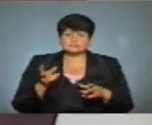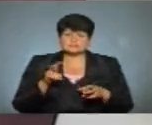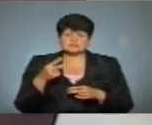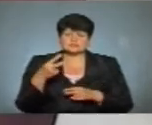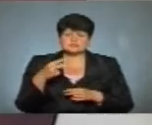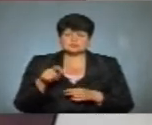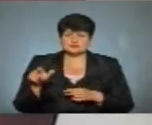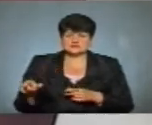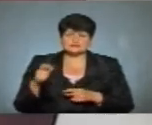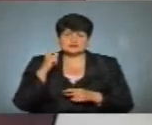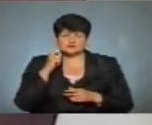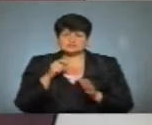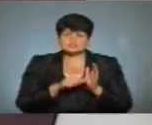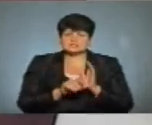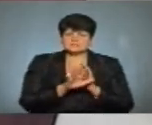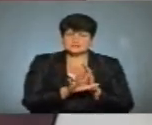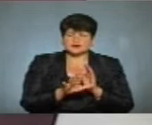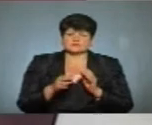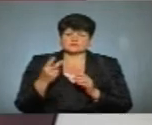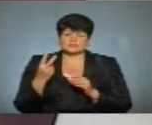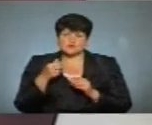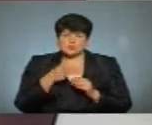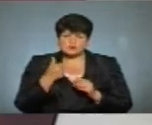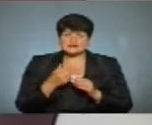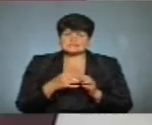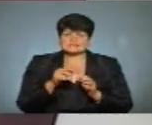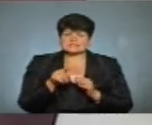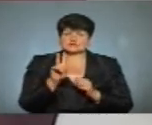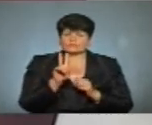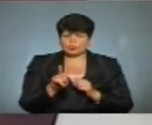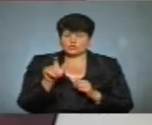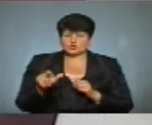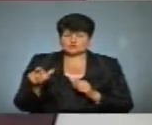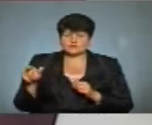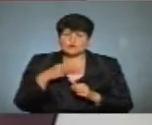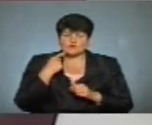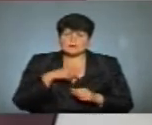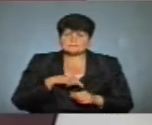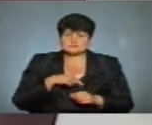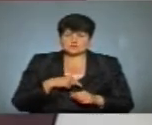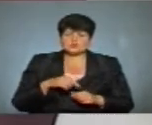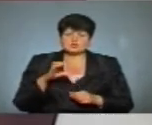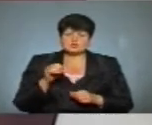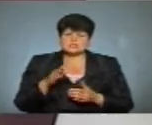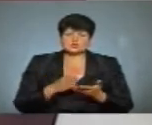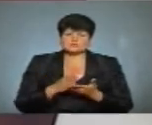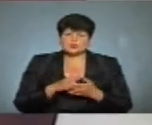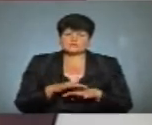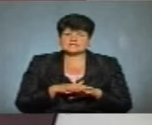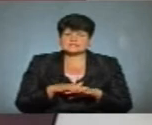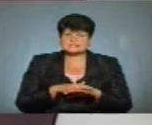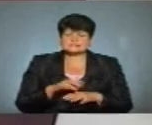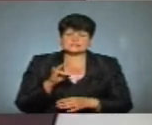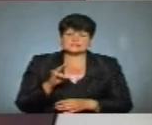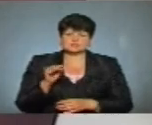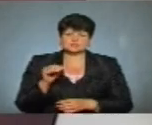20 осіб віком від 65 років, серед них 2 чоловіків, каже психологиня територіального центру соціального обслуговування населення